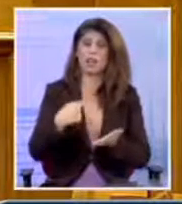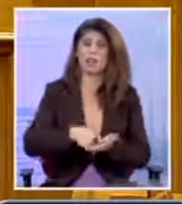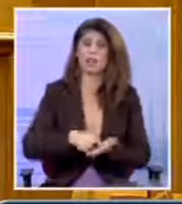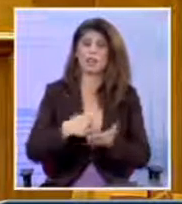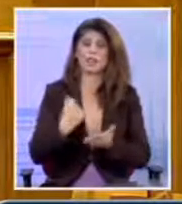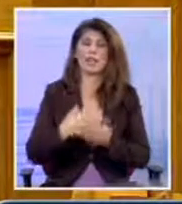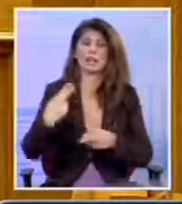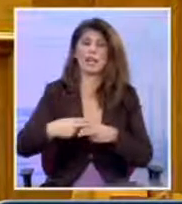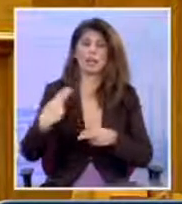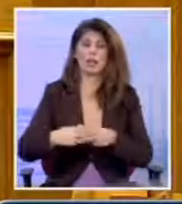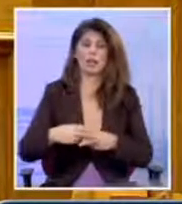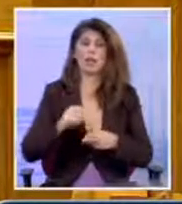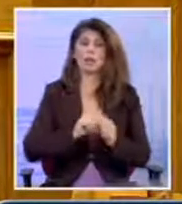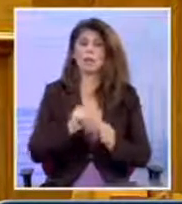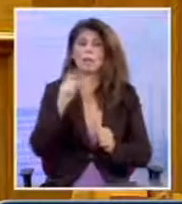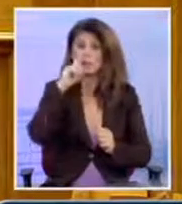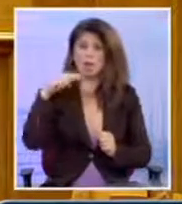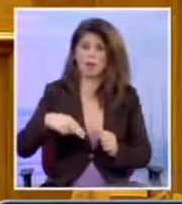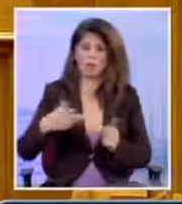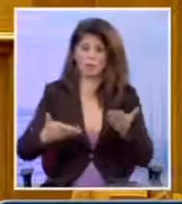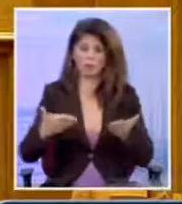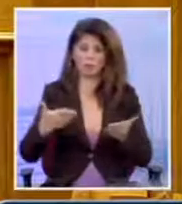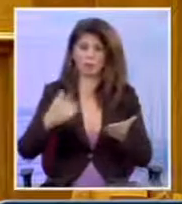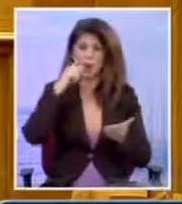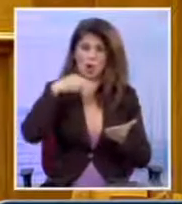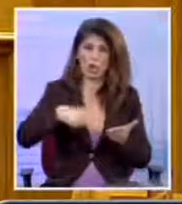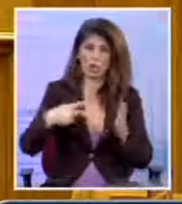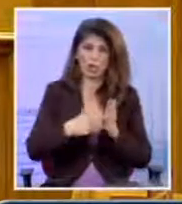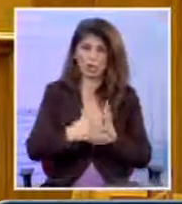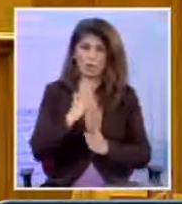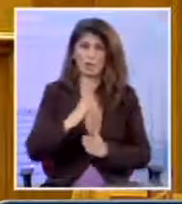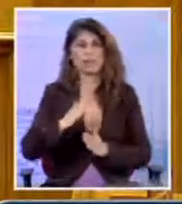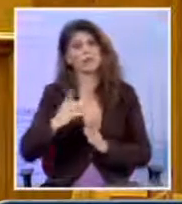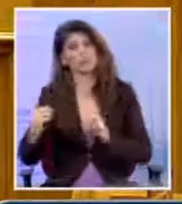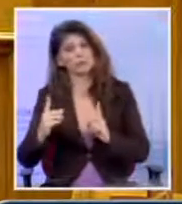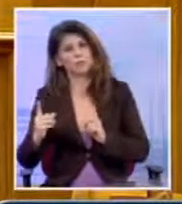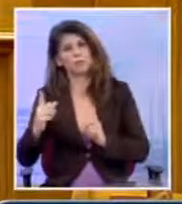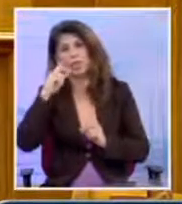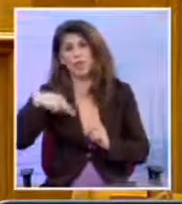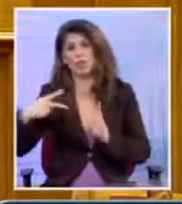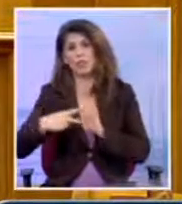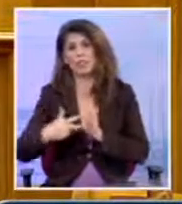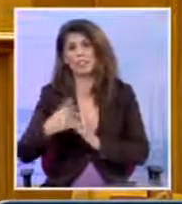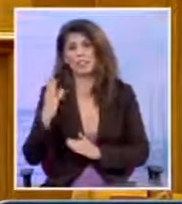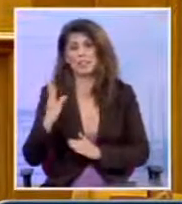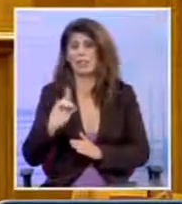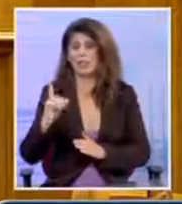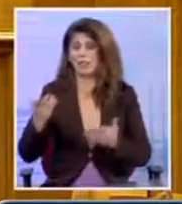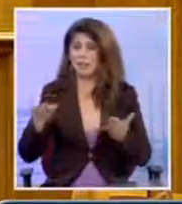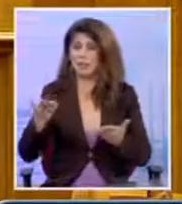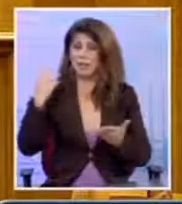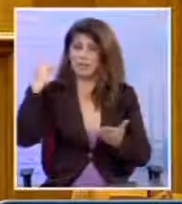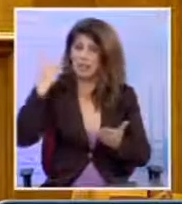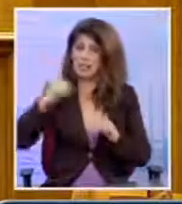και τελωνία για το μήνα Νοέμβριο. Συγκρίνει Νοέμβριο 15 με Νοέμβριο 14. Δεν συγκρίνουμε φανταστικά